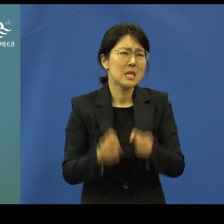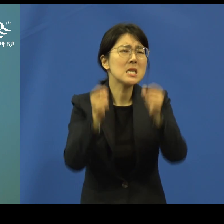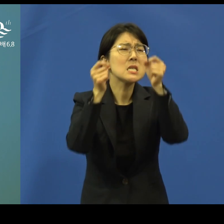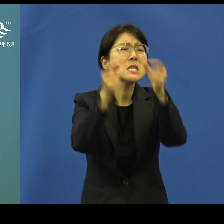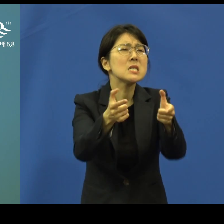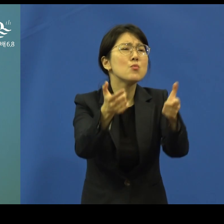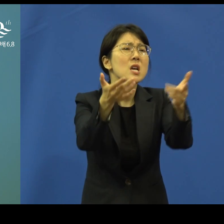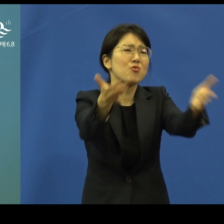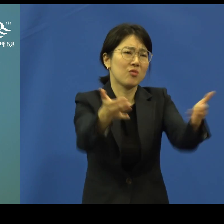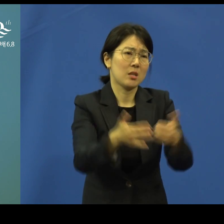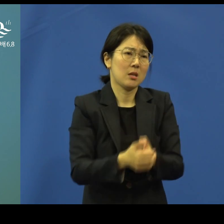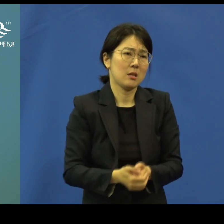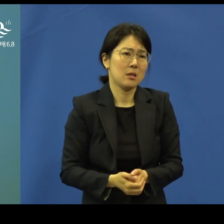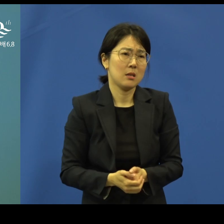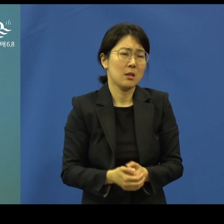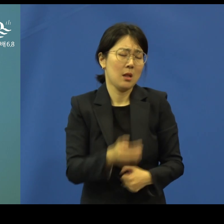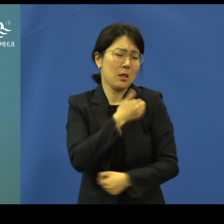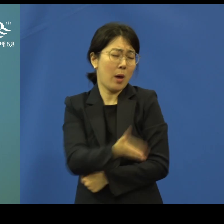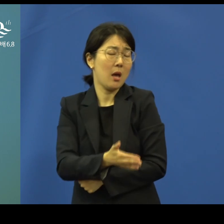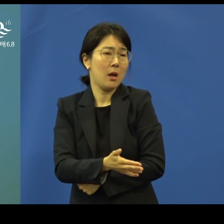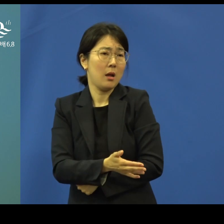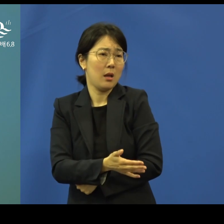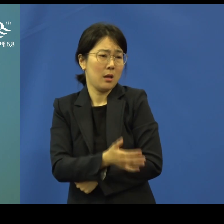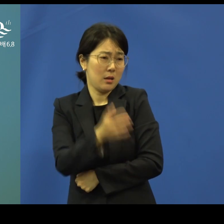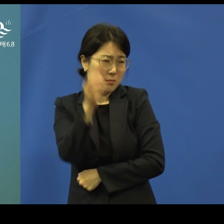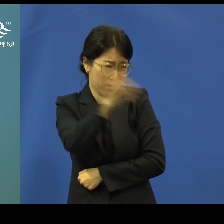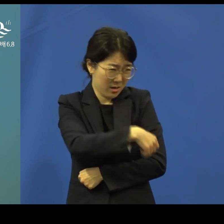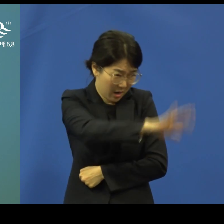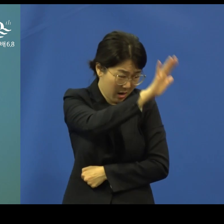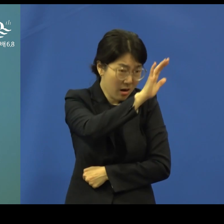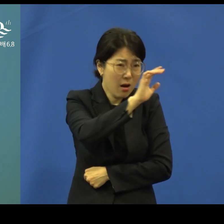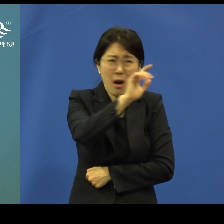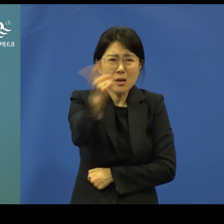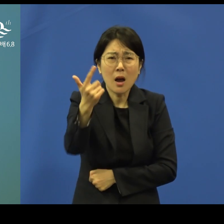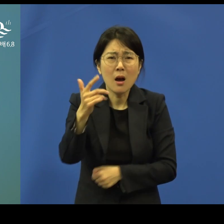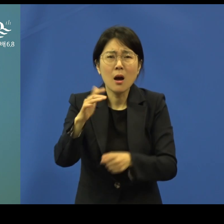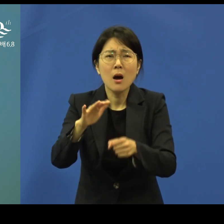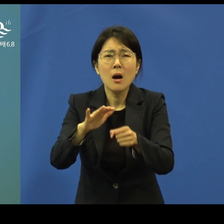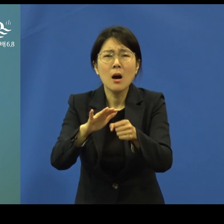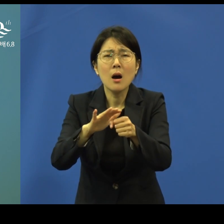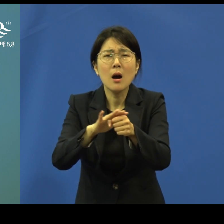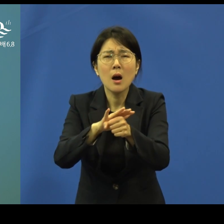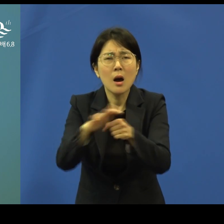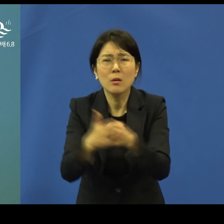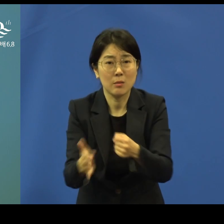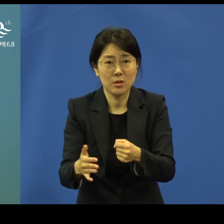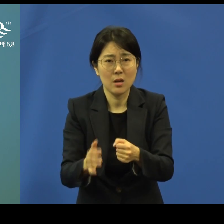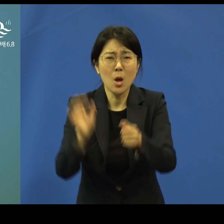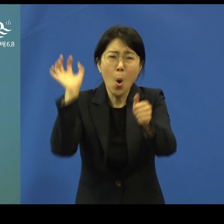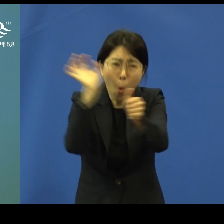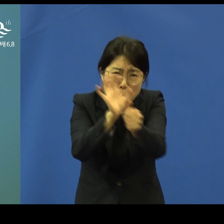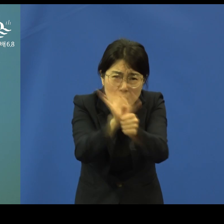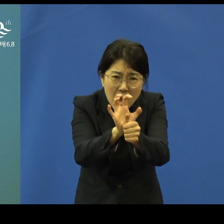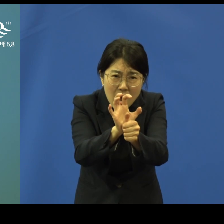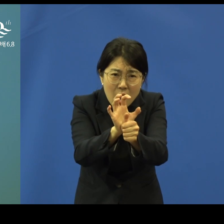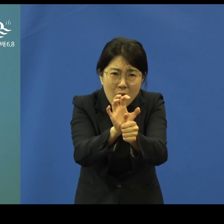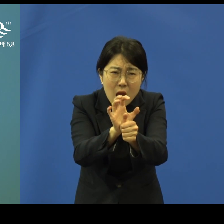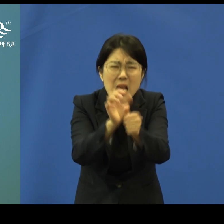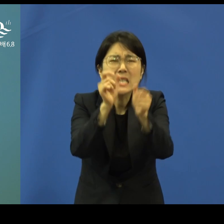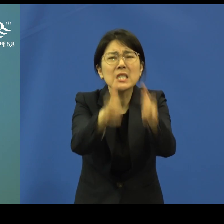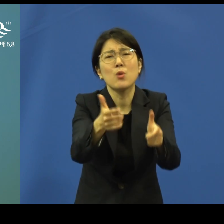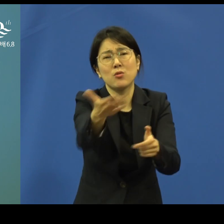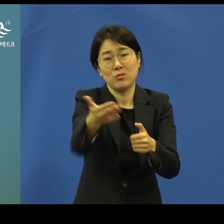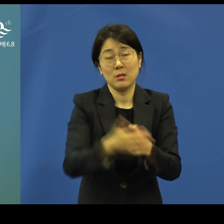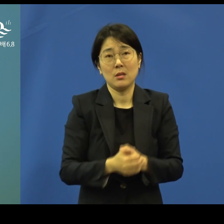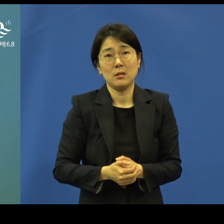겁니다. 어떻게 보면 라오디게아 교회가 거의 형편이 없을 정도로 망가져 있는 상태에